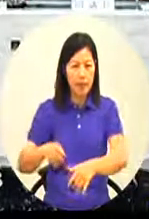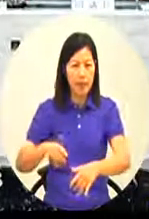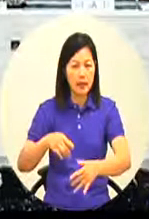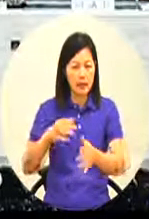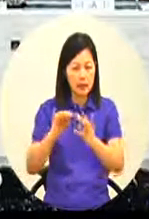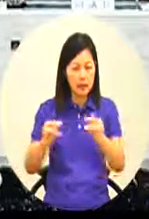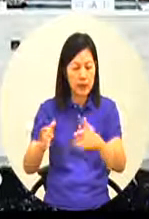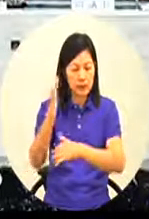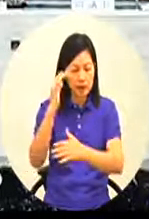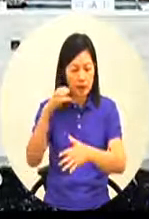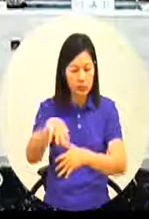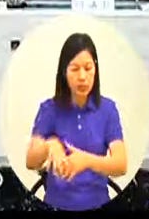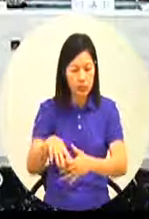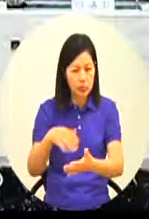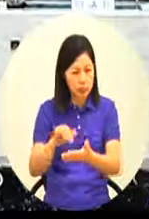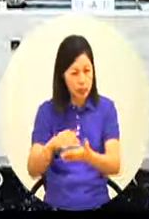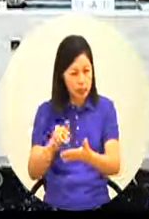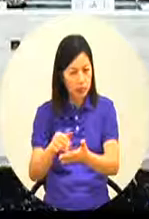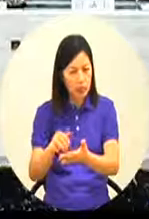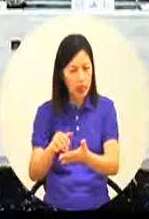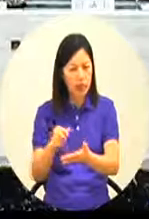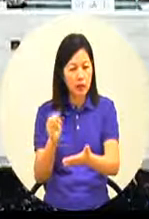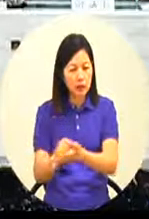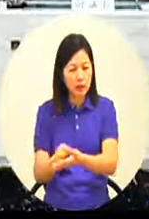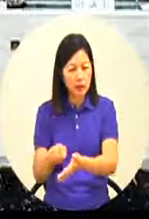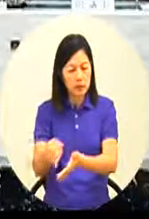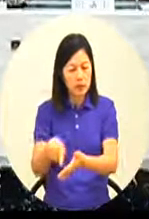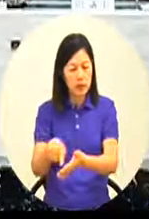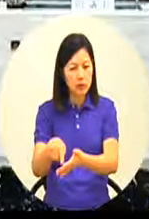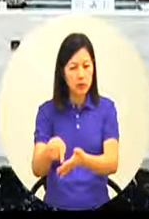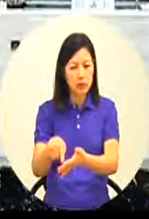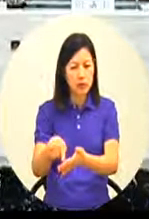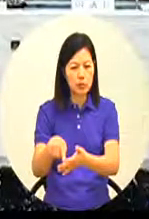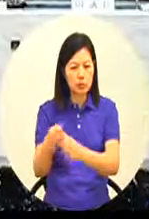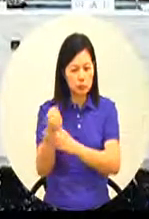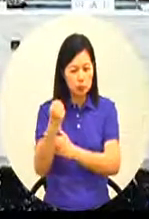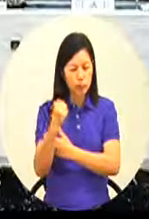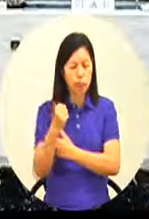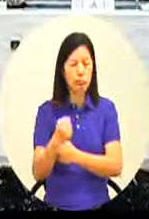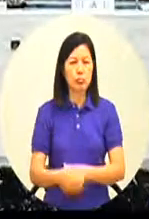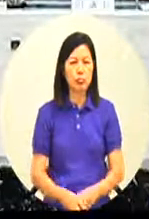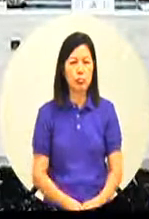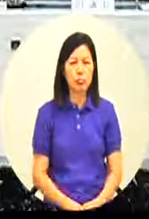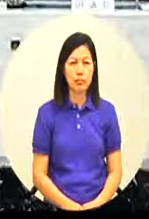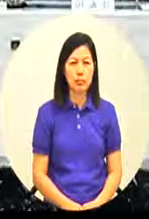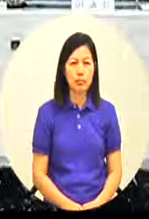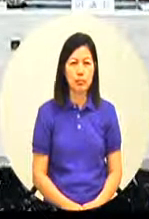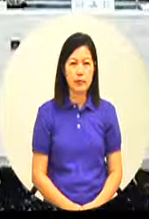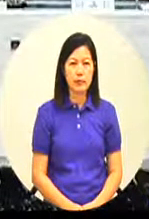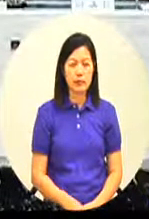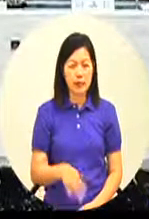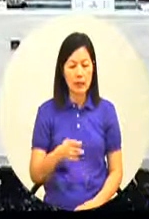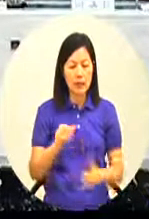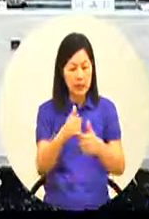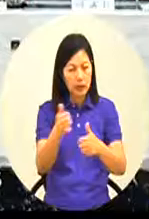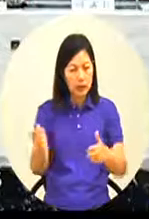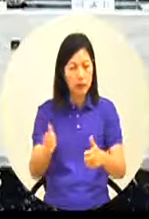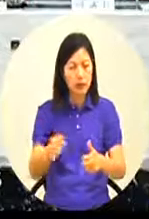定上能够努力啦。那也有我们的议员